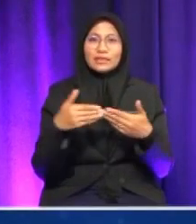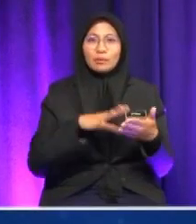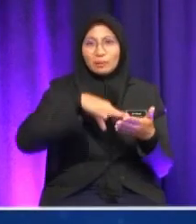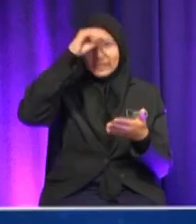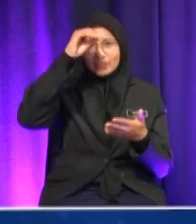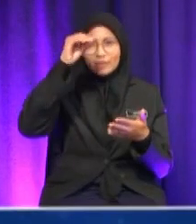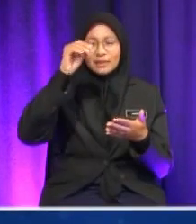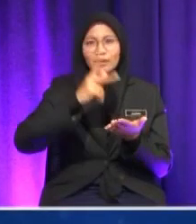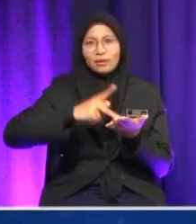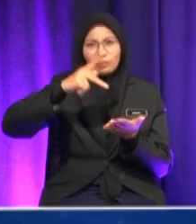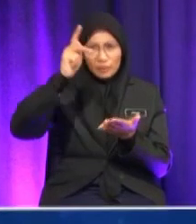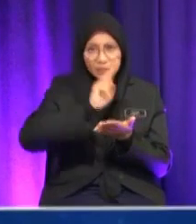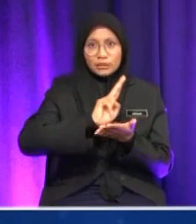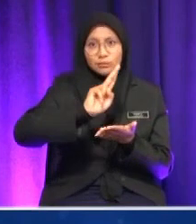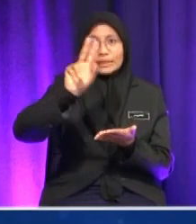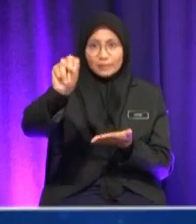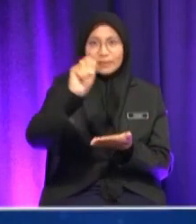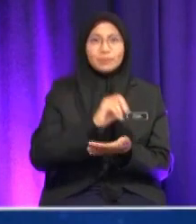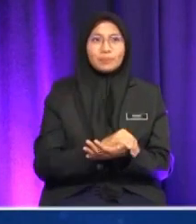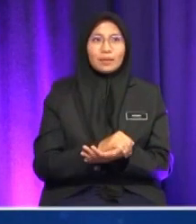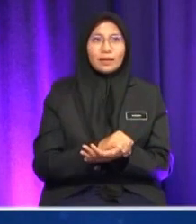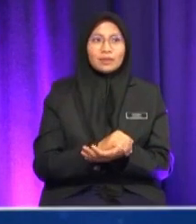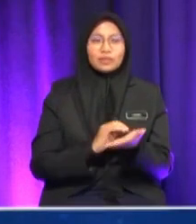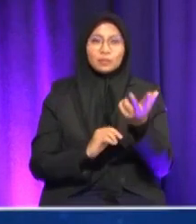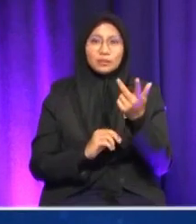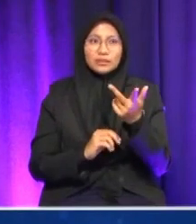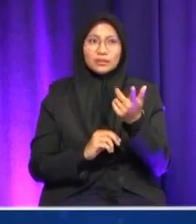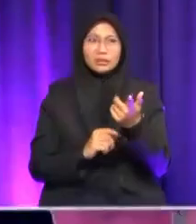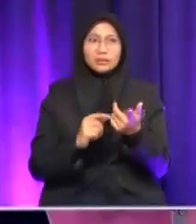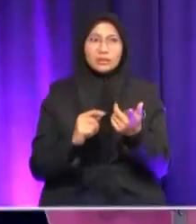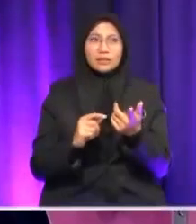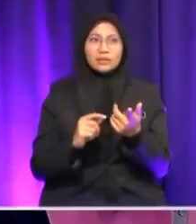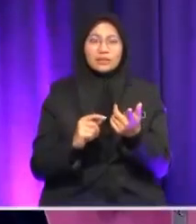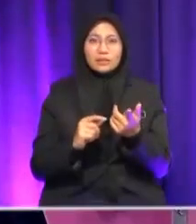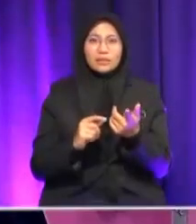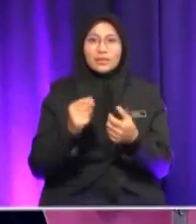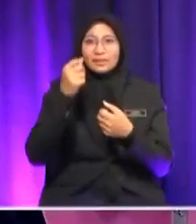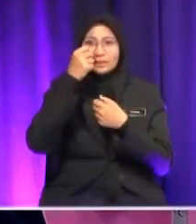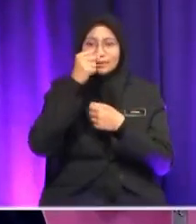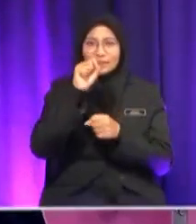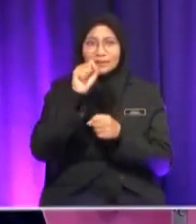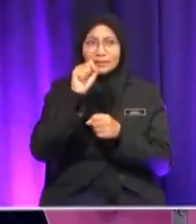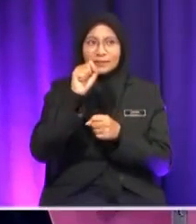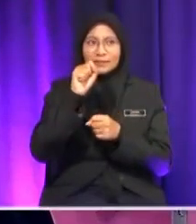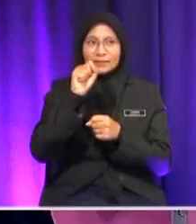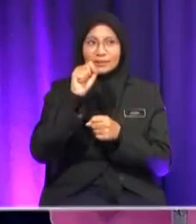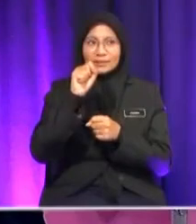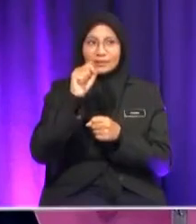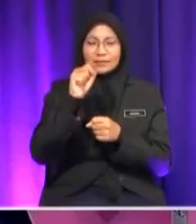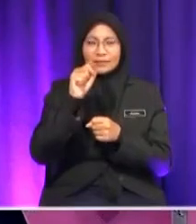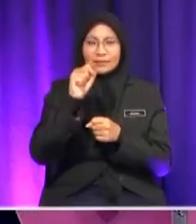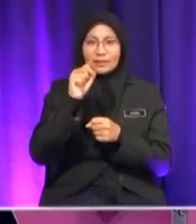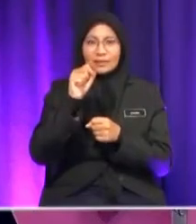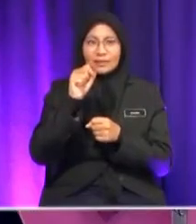Seterusnya pula, keperluan menghadapi alam dewasa, terutamanya pelajar, murid-murid perlu mula menabung untuk kita nak menghadapi